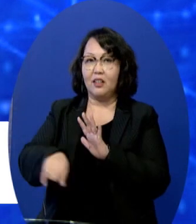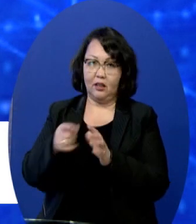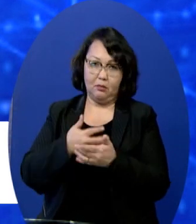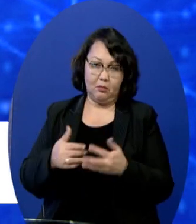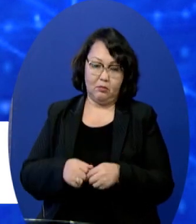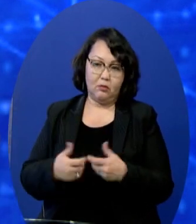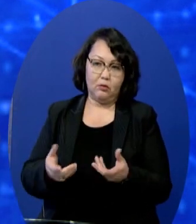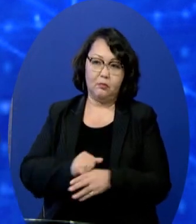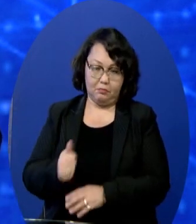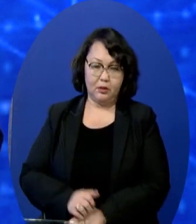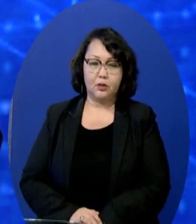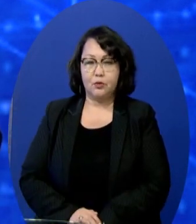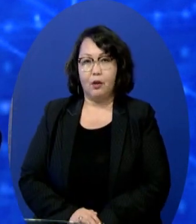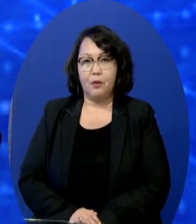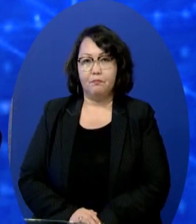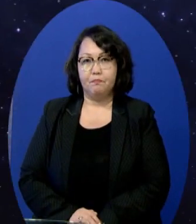үргэлжлүүлье.